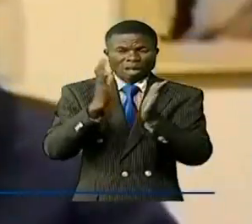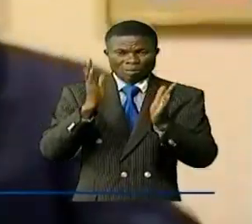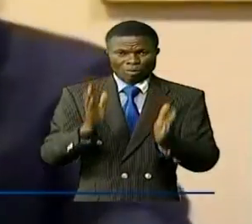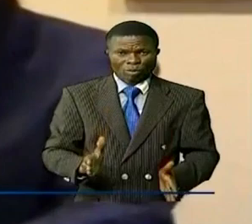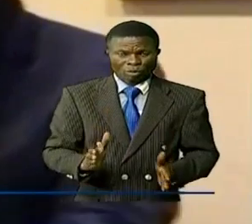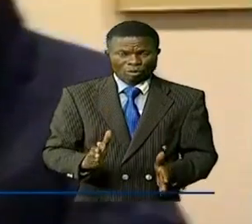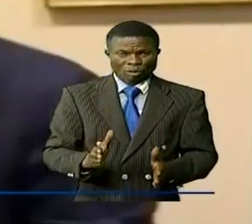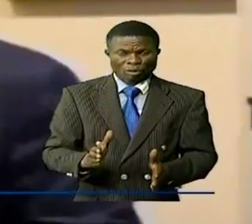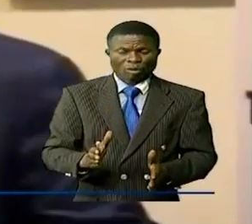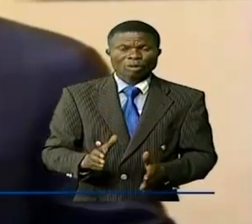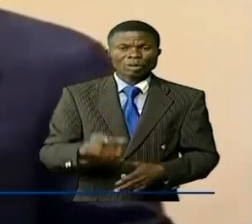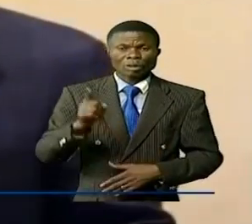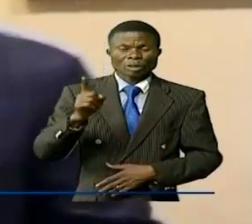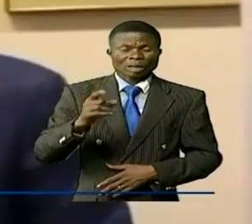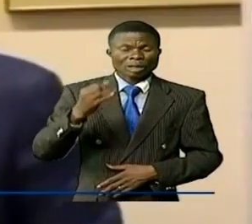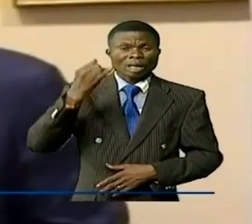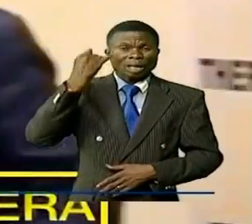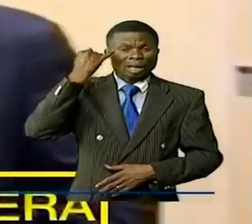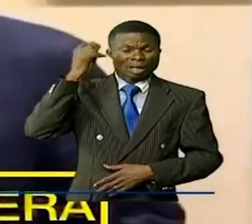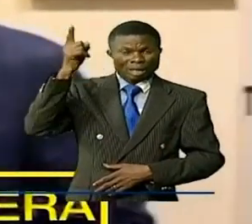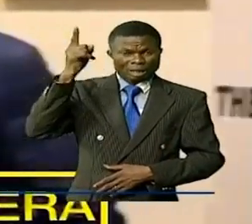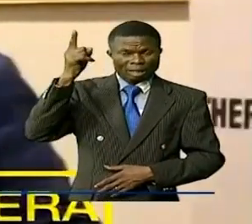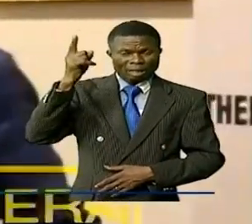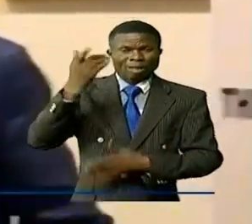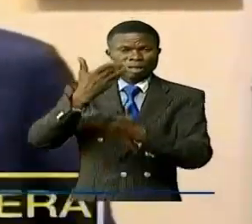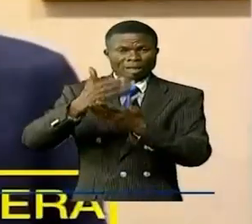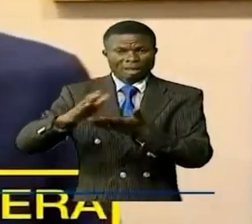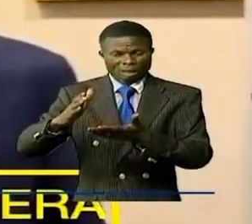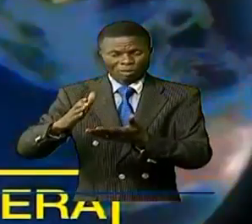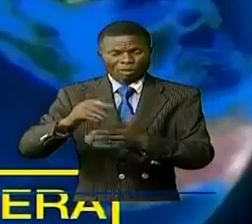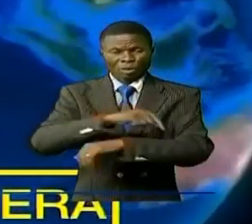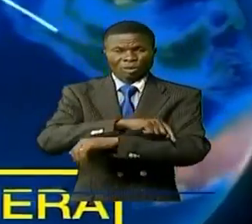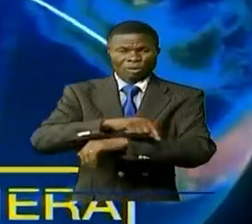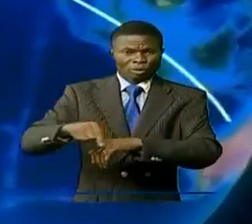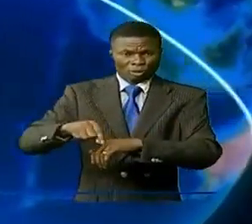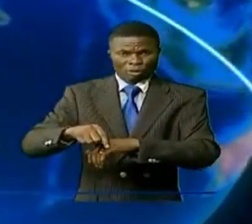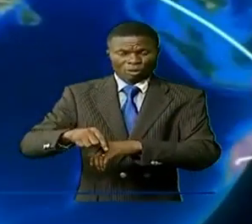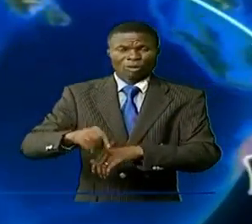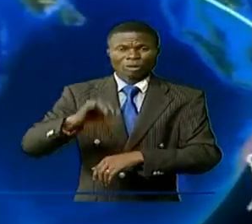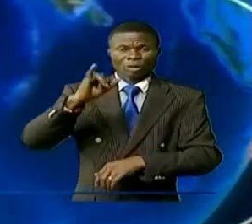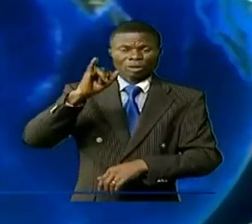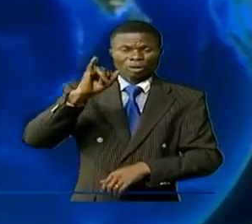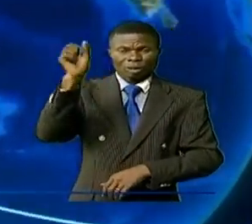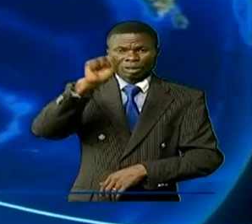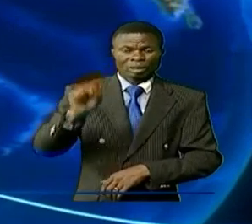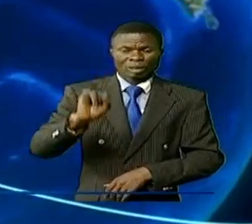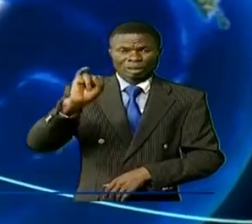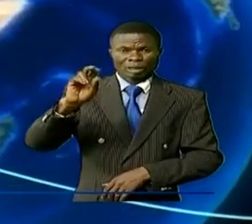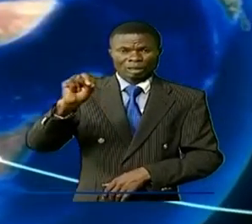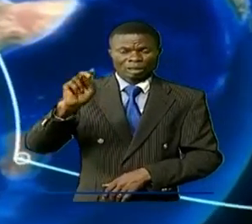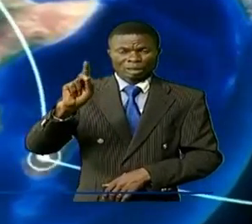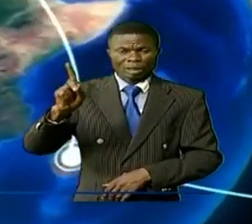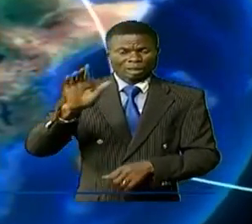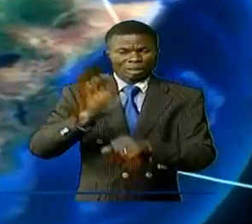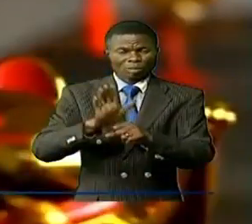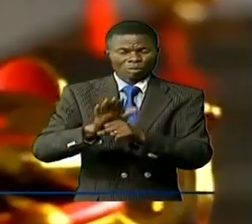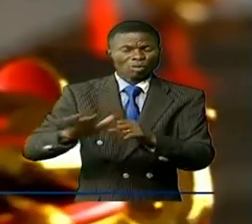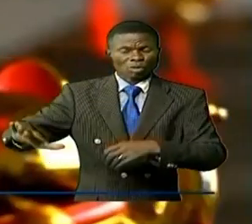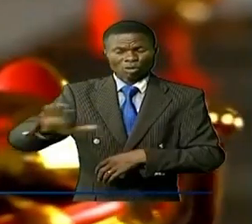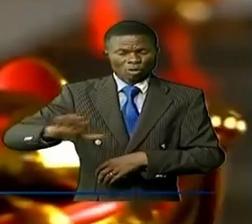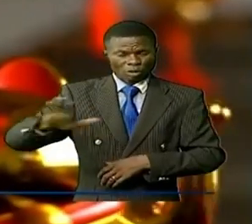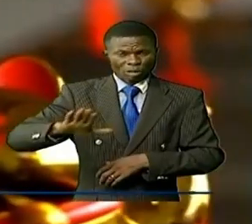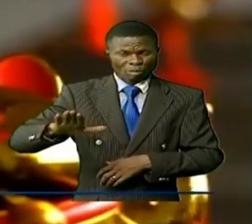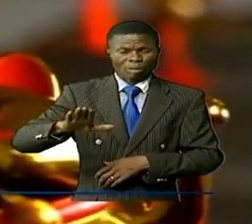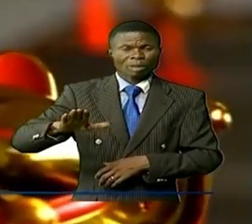New Delhi en Inde avec extension des juridictions à Singapour, Indonésie, Malaisie et